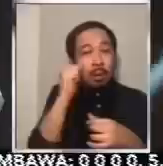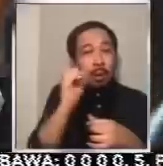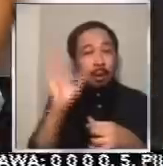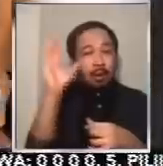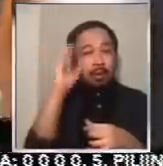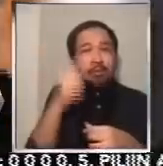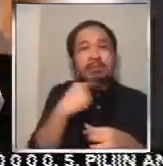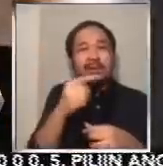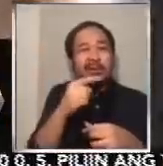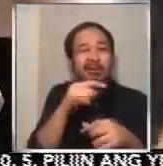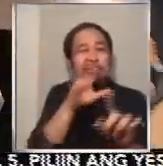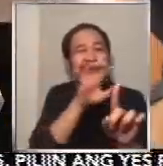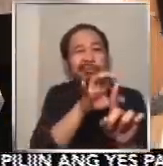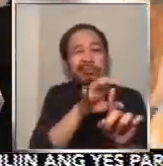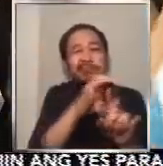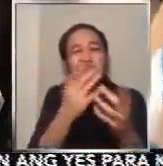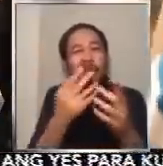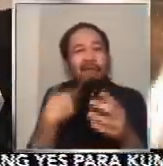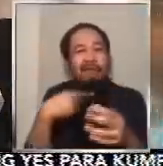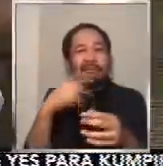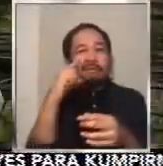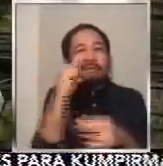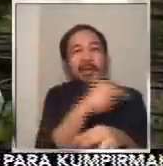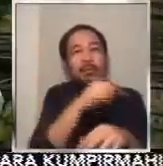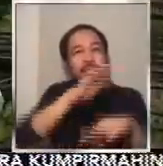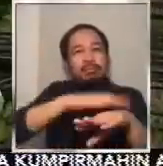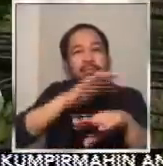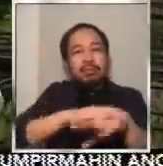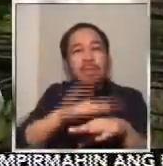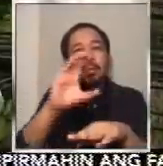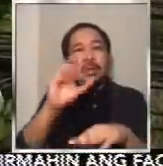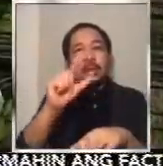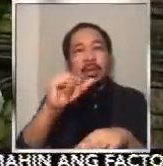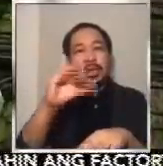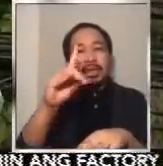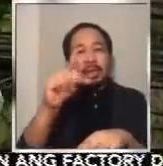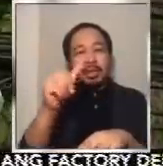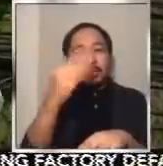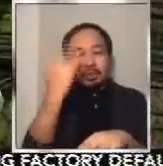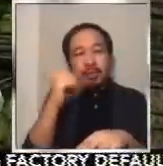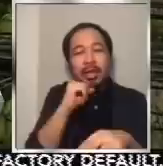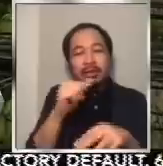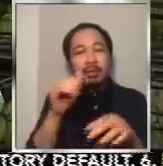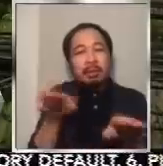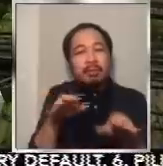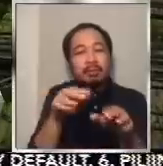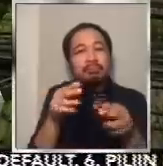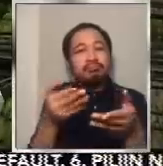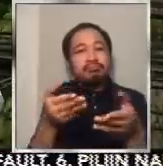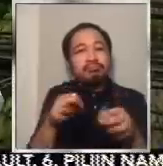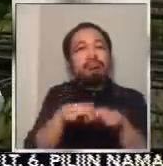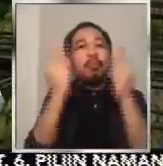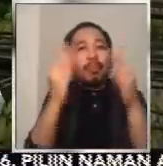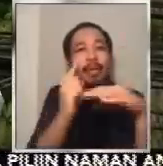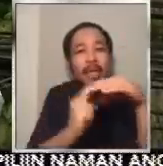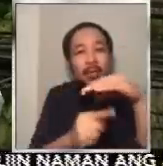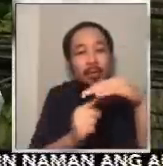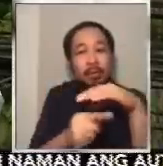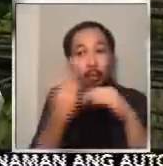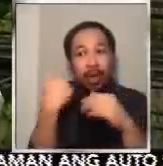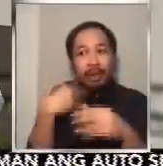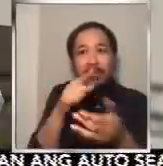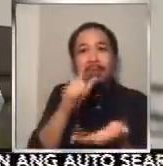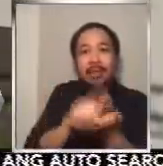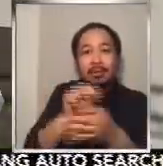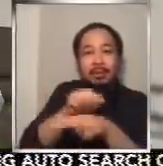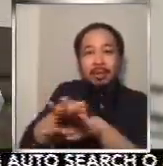di maglabas ng provisional authority sa ABS-CBN. May sulat kasi si Calida sa NTC kung saan sinabi niyang posibleng makasuhan ng graft ang